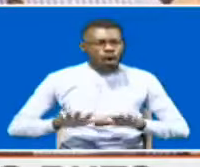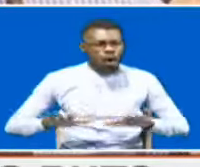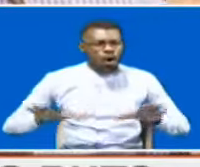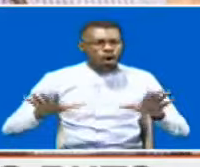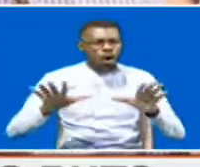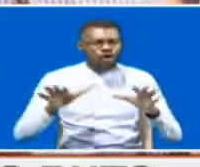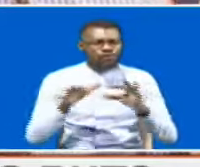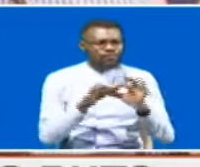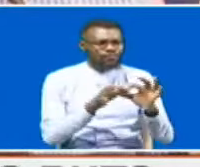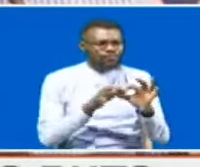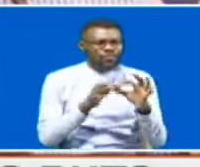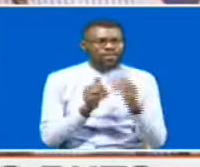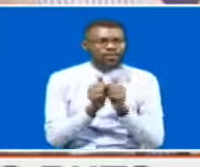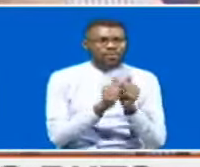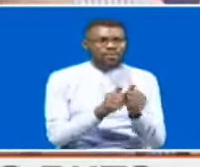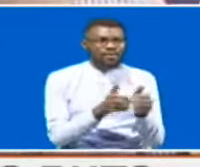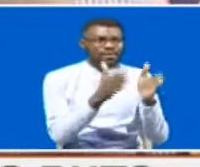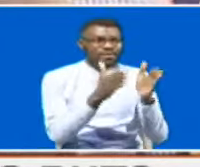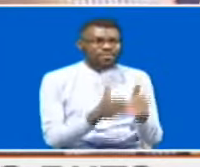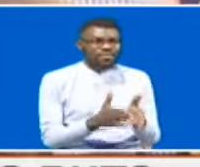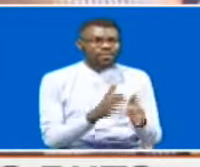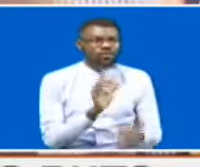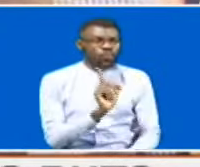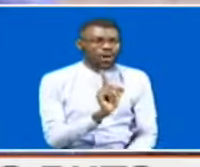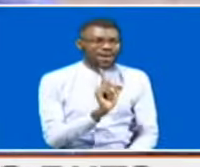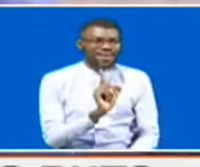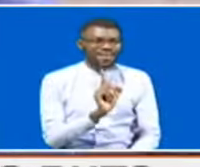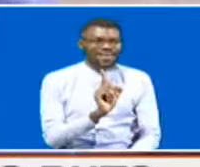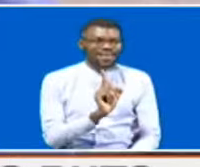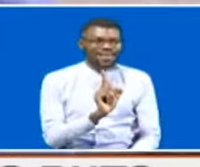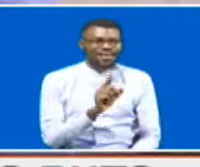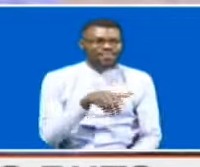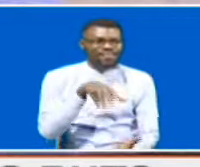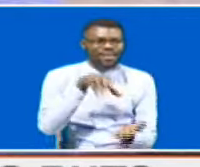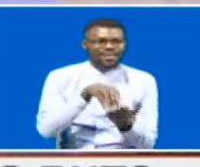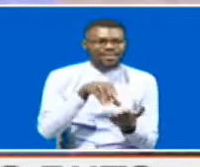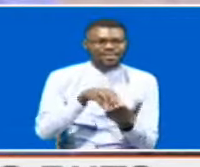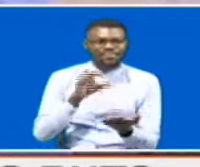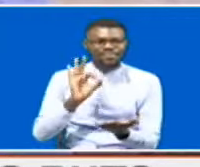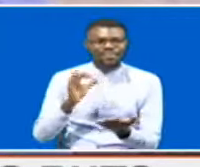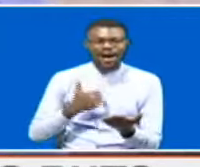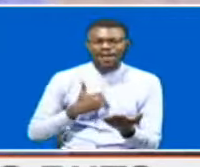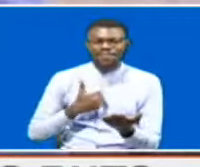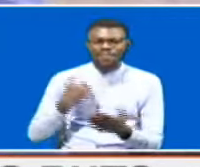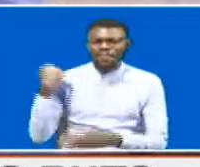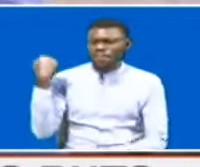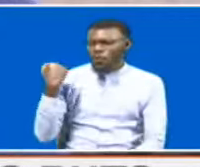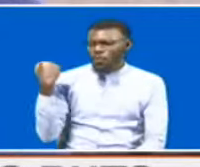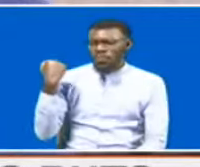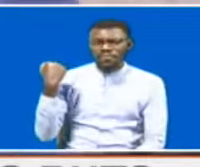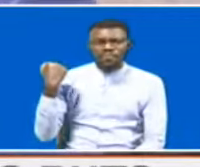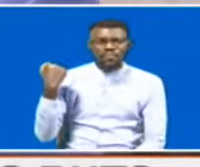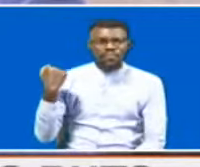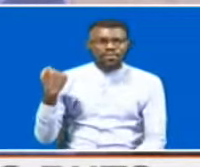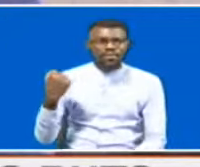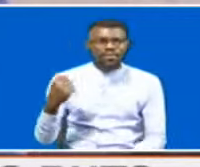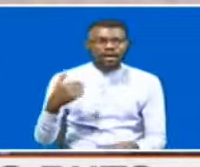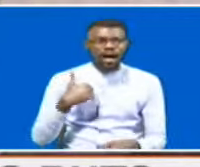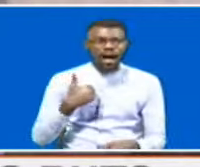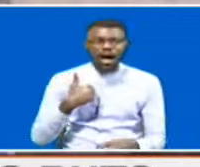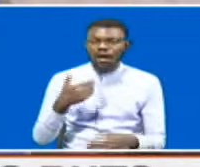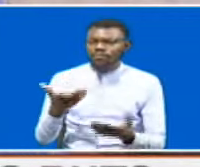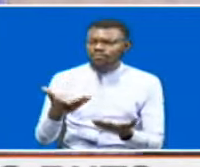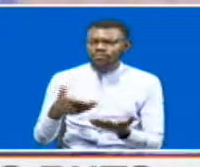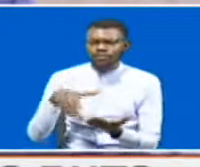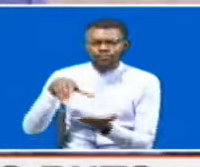pamoja. Mtu mmoja alikuwa ameweka kesi tatu kuhusu Mumias. Anapitia kwa hapa, anaweka